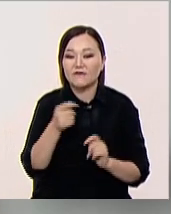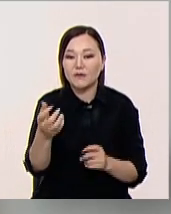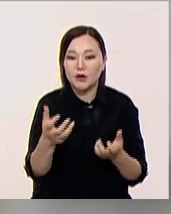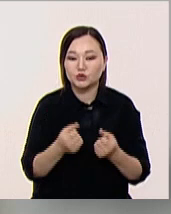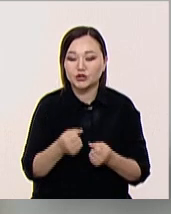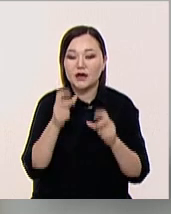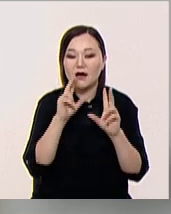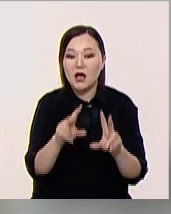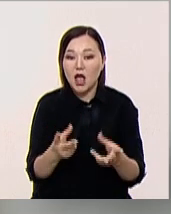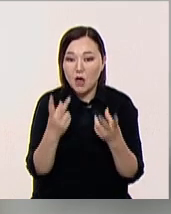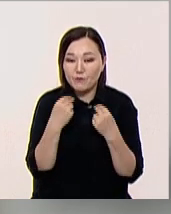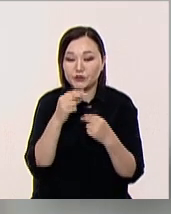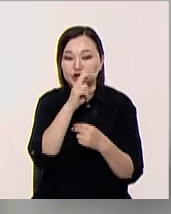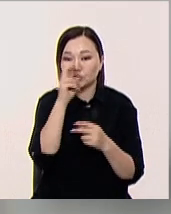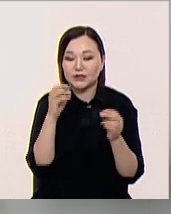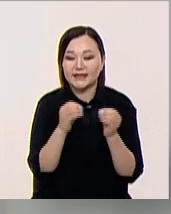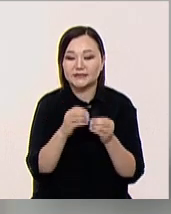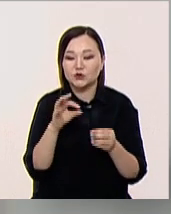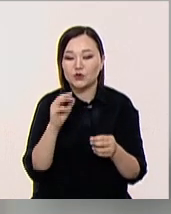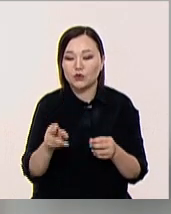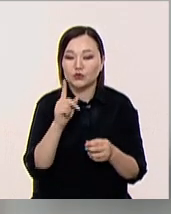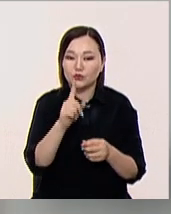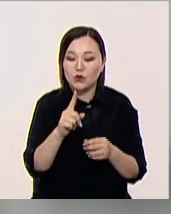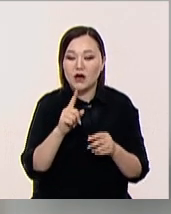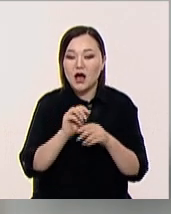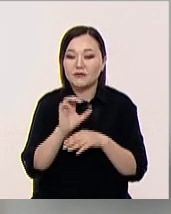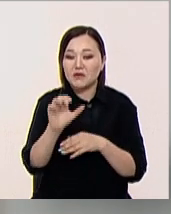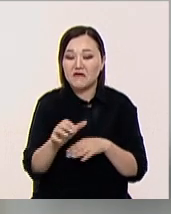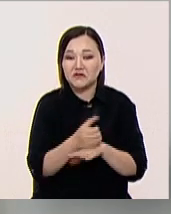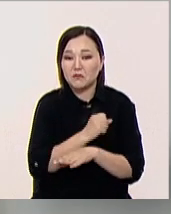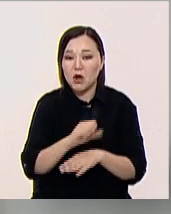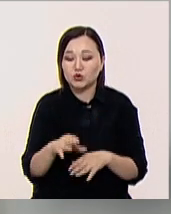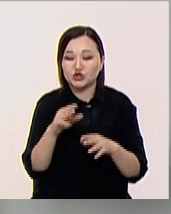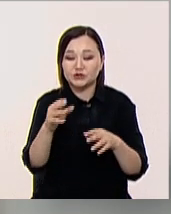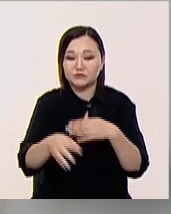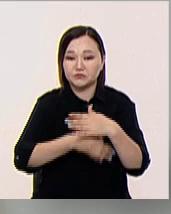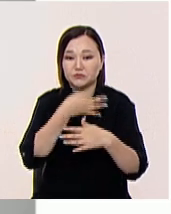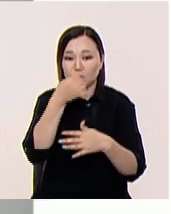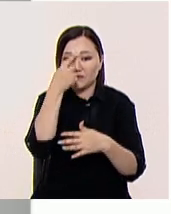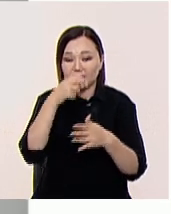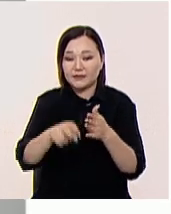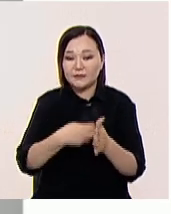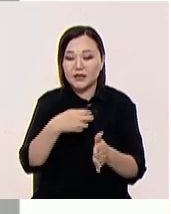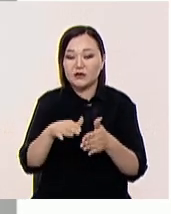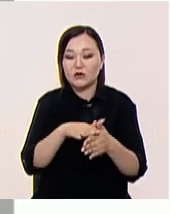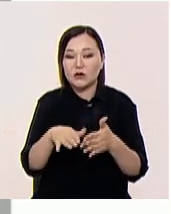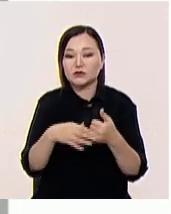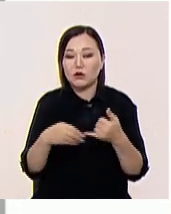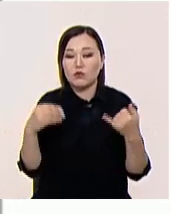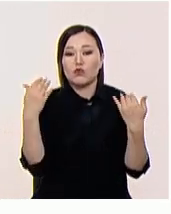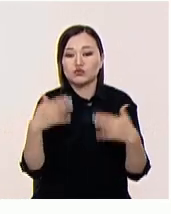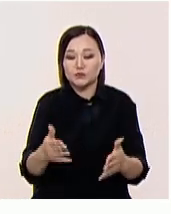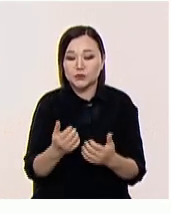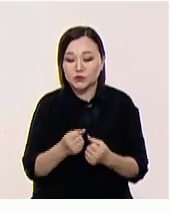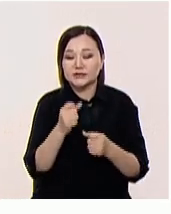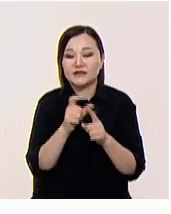получение обещанных государством 10 соток. Вот только отправить ее так и не смогла. Система выдала уведомление, что землю она якобы уже получила. Но